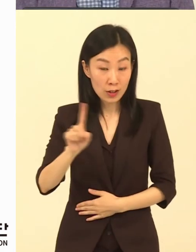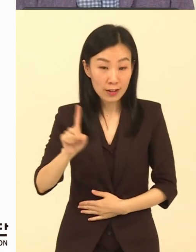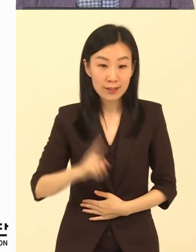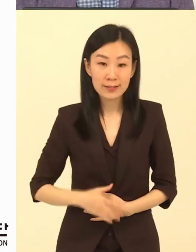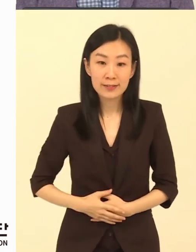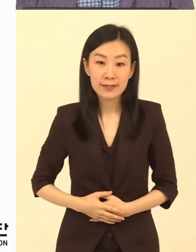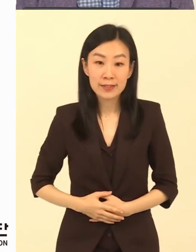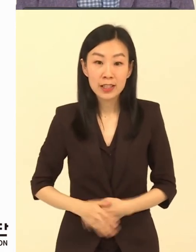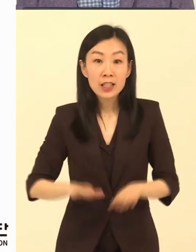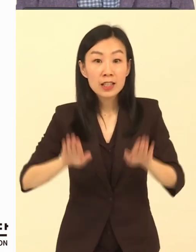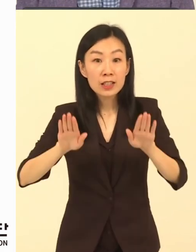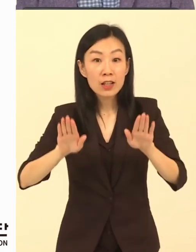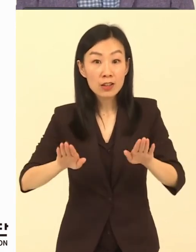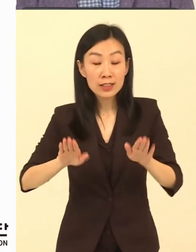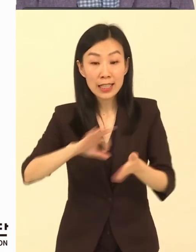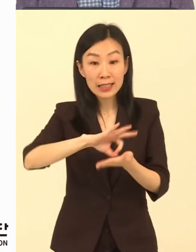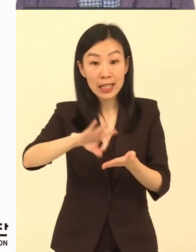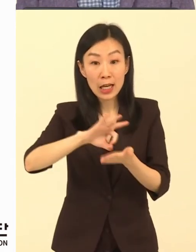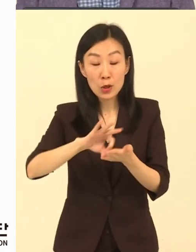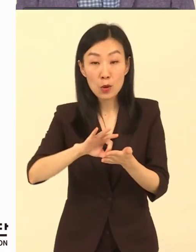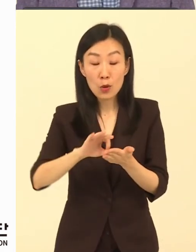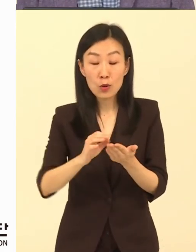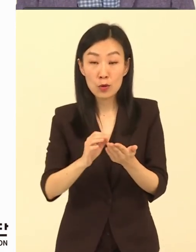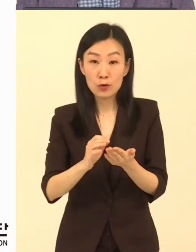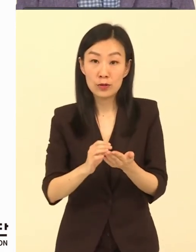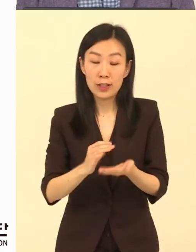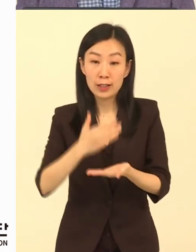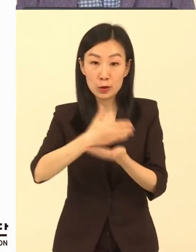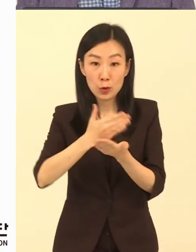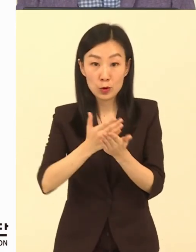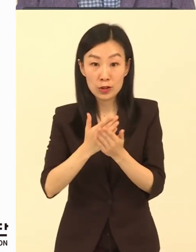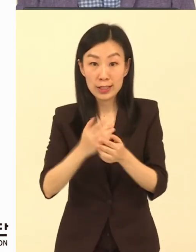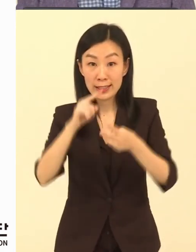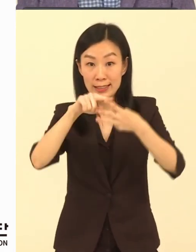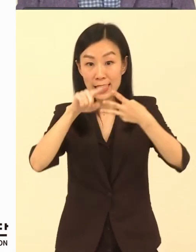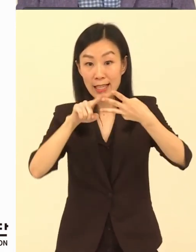현재 시중에서 사용되어 있는 백신은 3가지 종류가 있습니다.